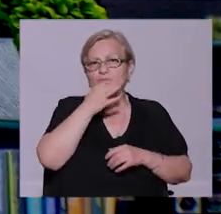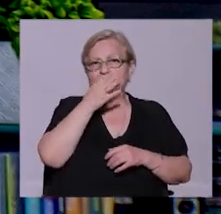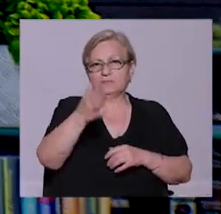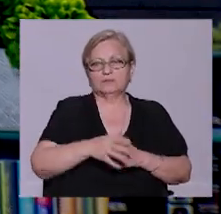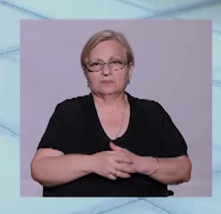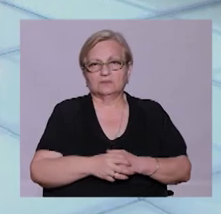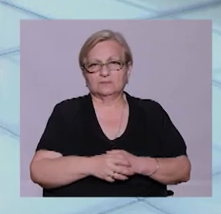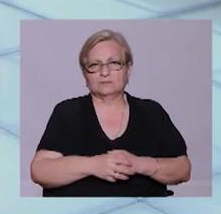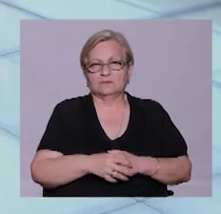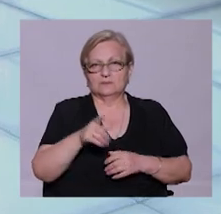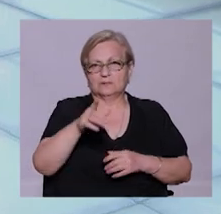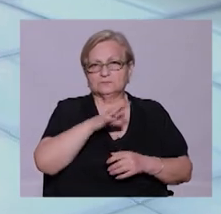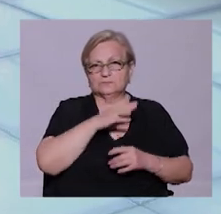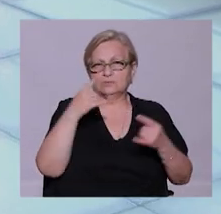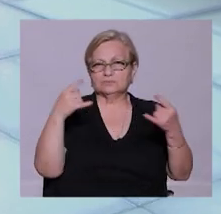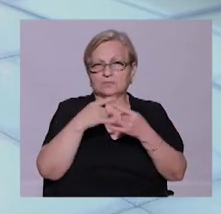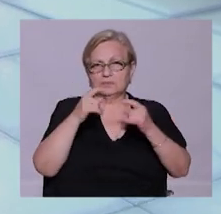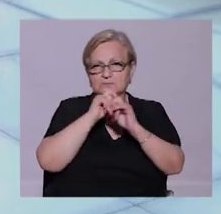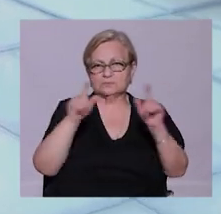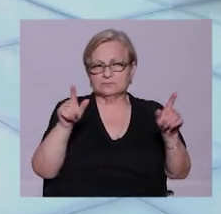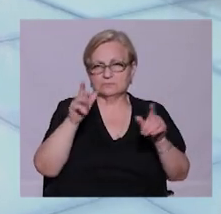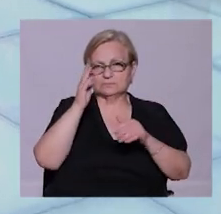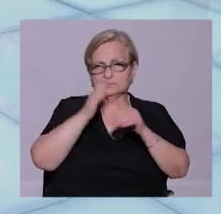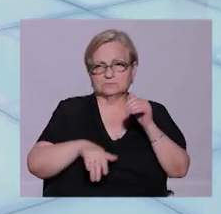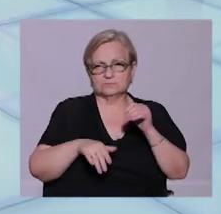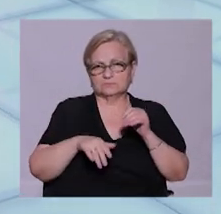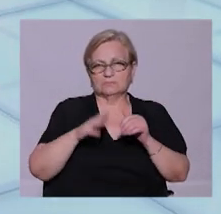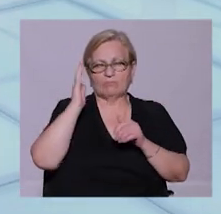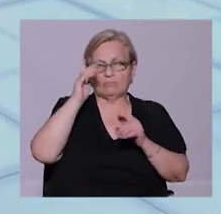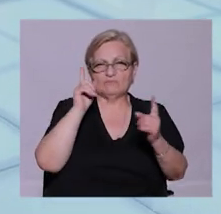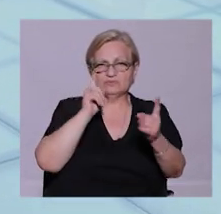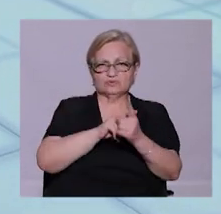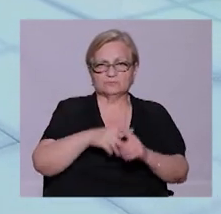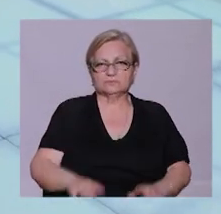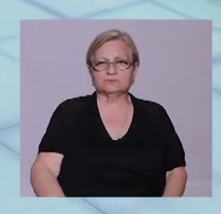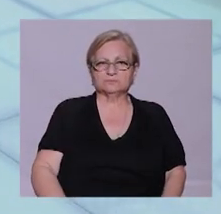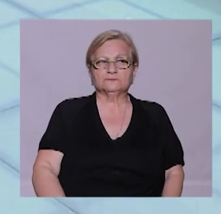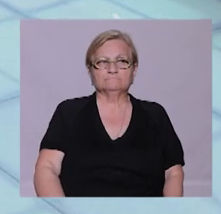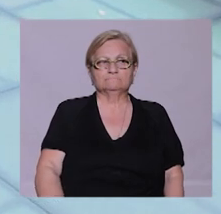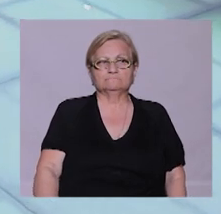ეს იყო ტელესკოლის ქართულის გაკვეთილი, მე კი მომავალ შეხვედრამდე გემშვიდობებით.